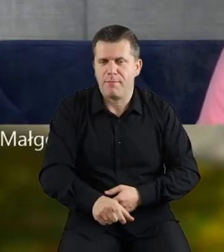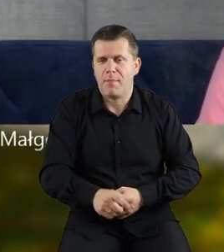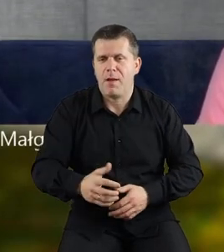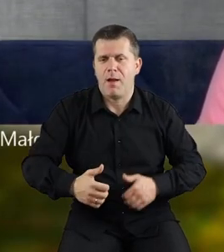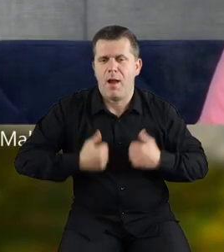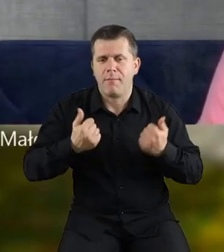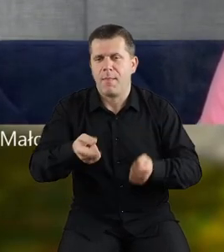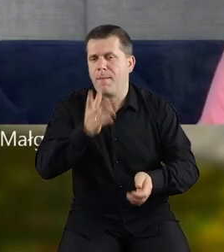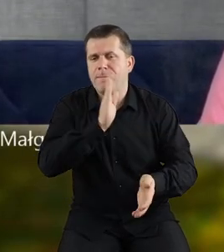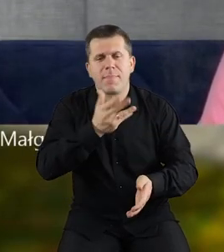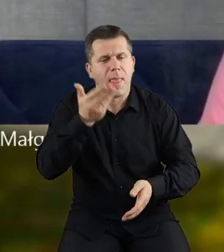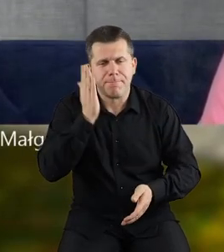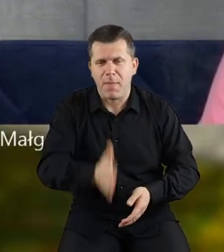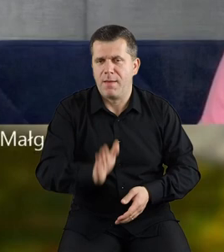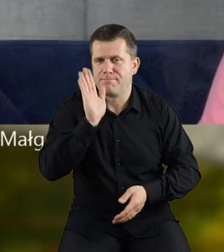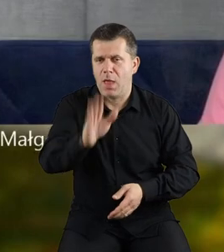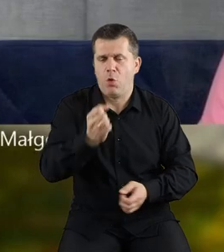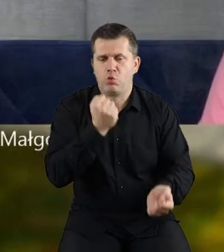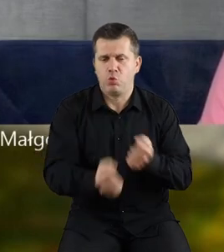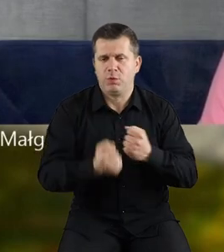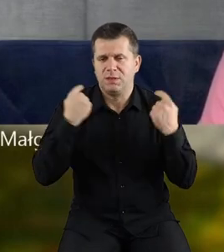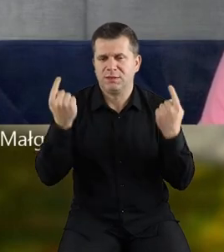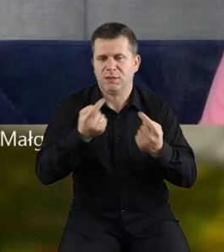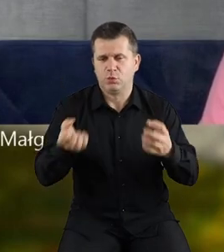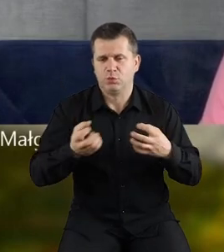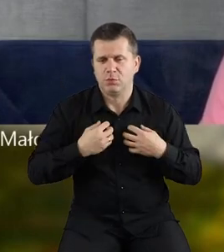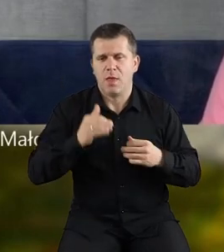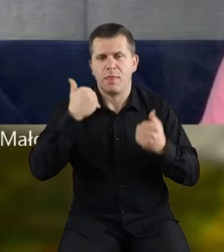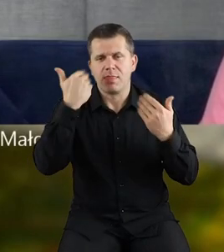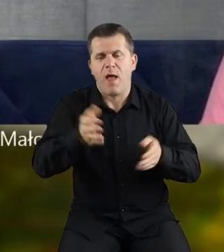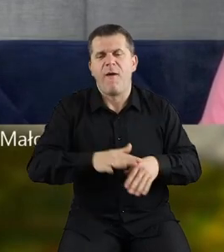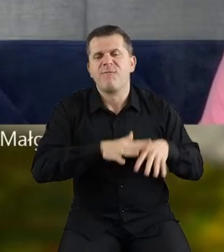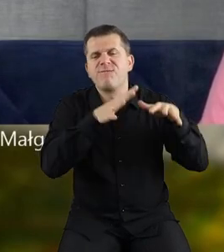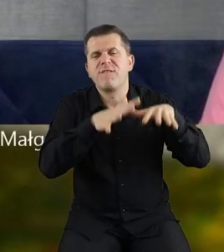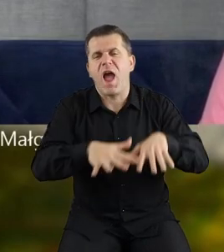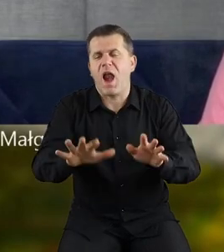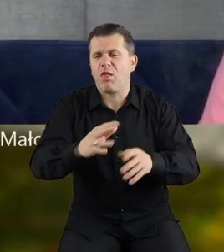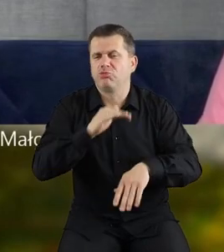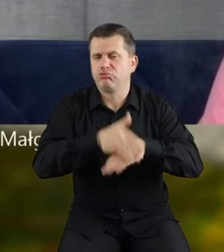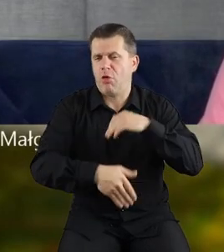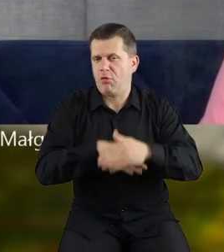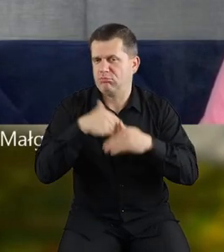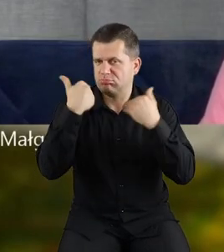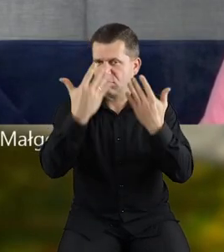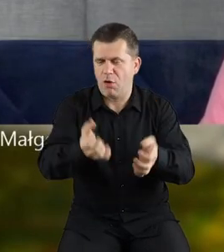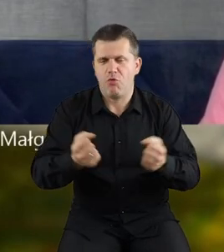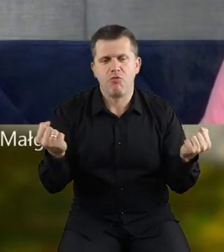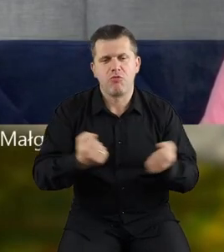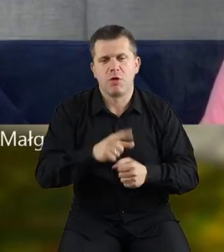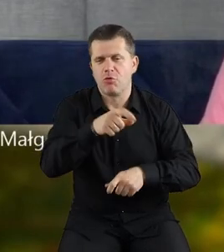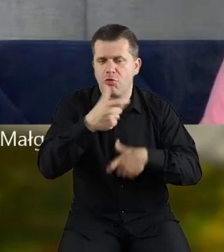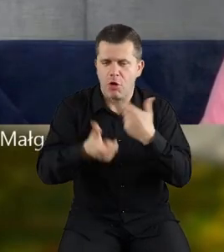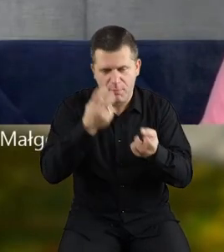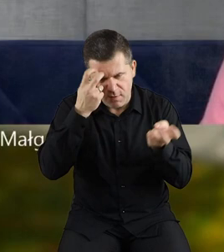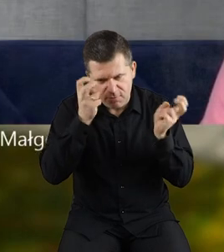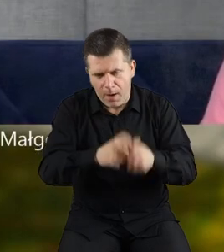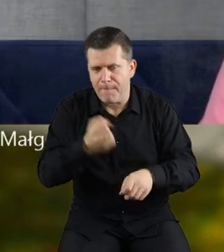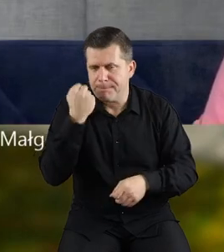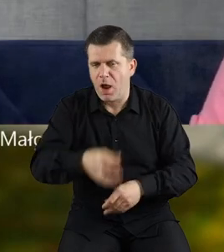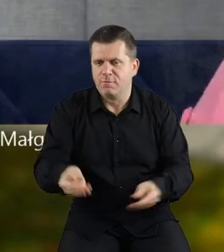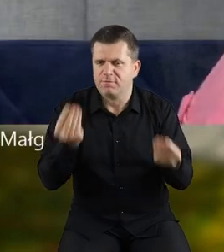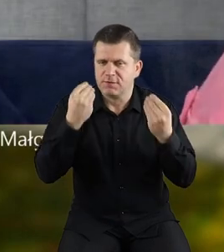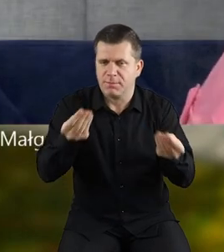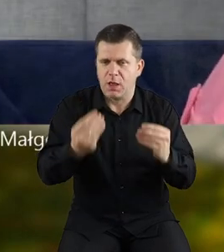rzeczy, nie będąc w trudnych sytuacjach życiowych, tylko żeby fala szczęścia cię niosła i żebyś tworzyła